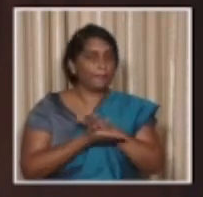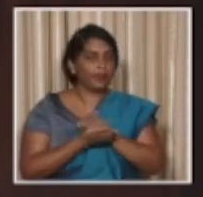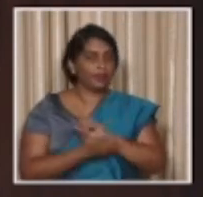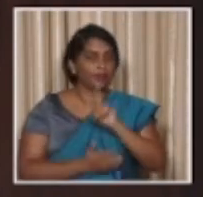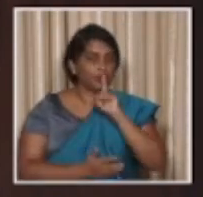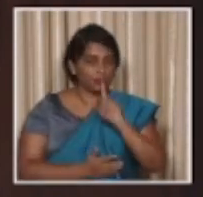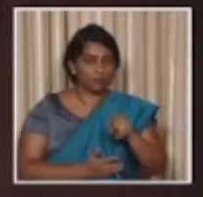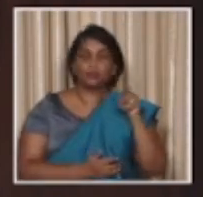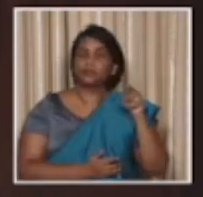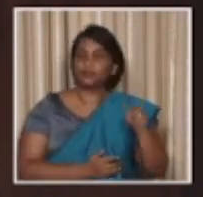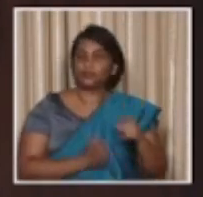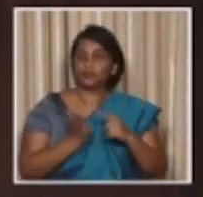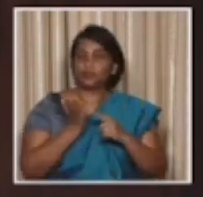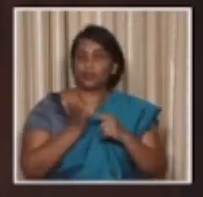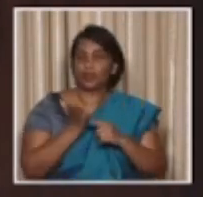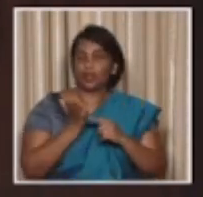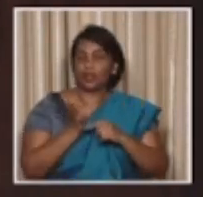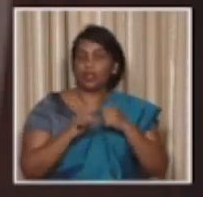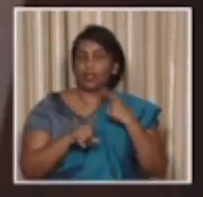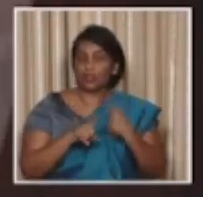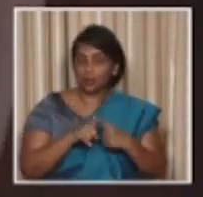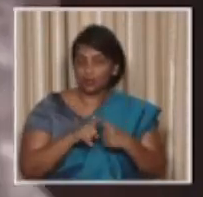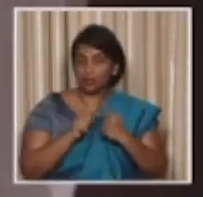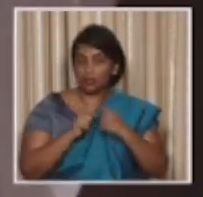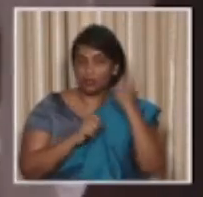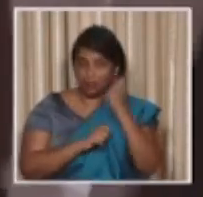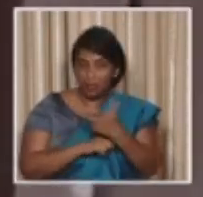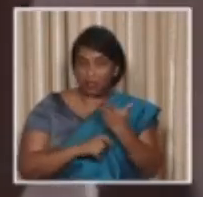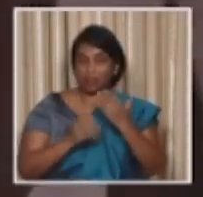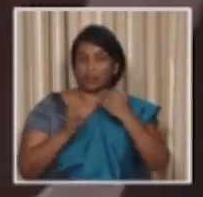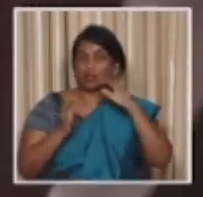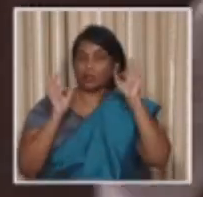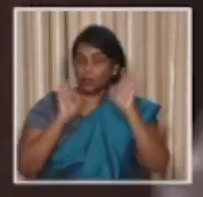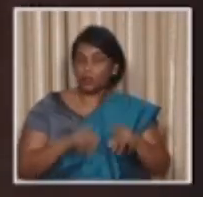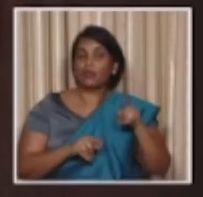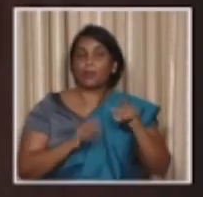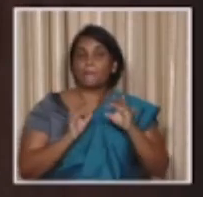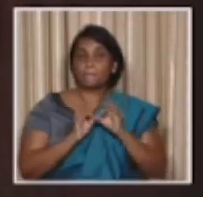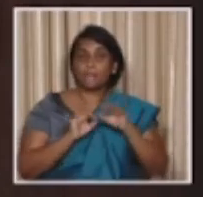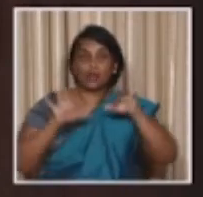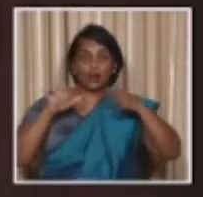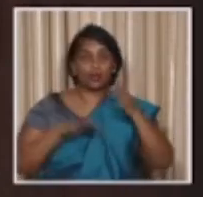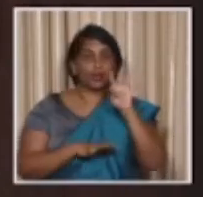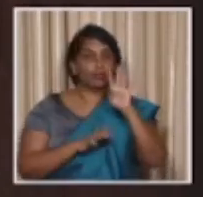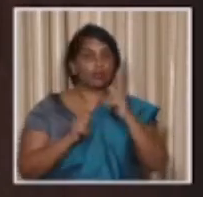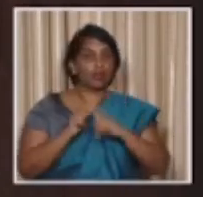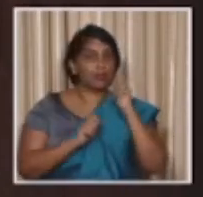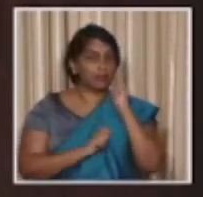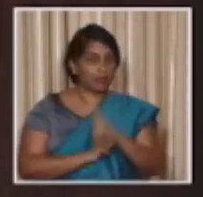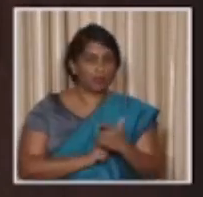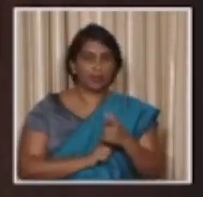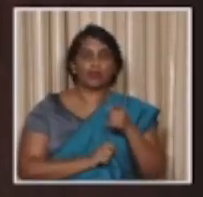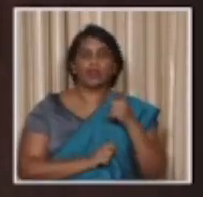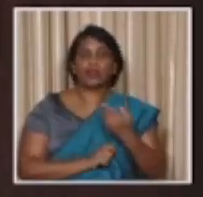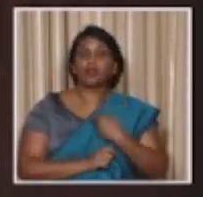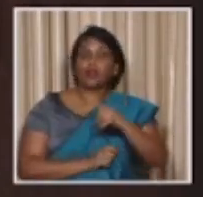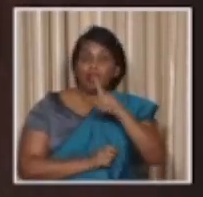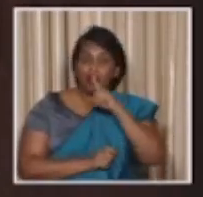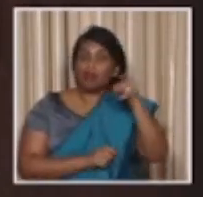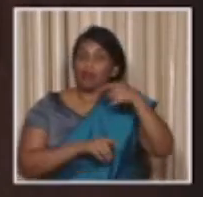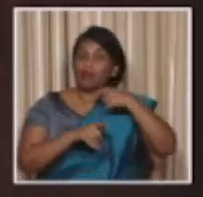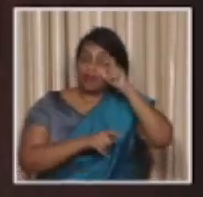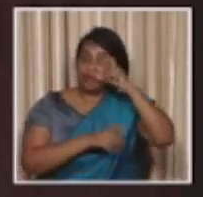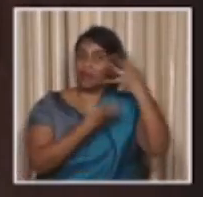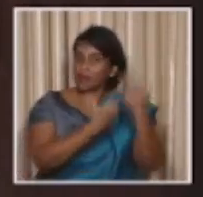කැමති බදු අරින්නන් බදු ගෙවලා පැහැර අරින්න හිටියා එයා බිලියන 904ක් පොළු දීලා තියෙනවා අපි කියනවා ඒකට අත